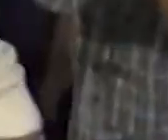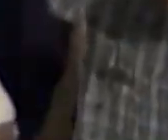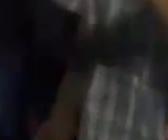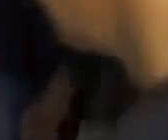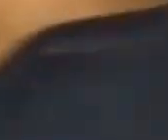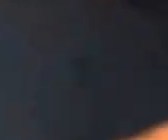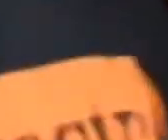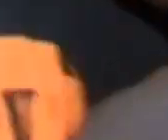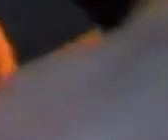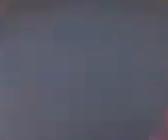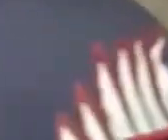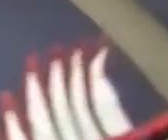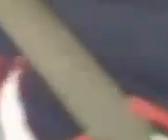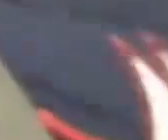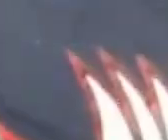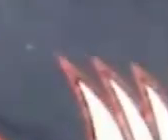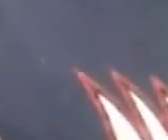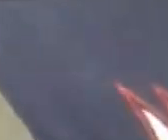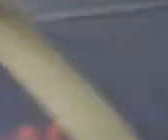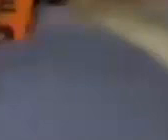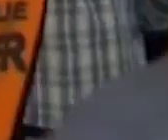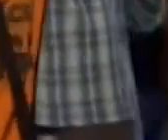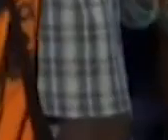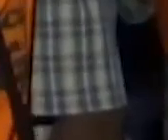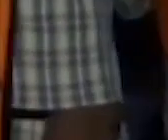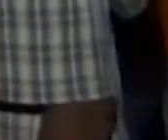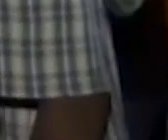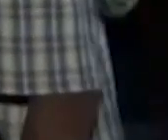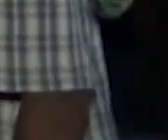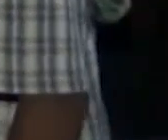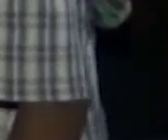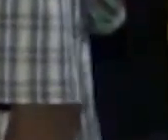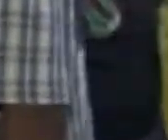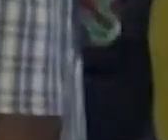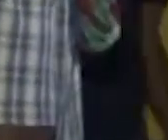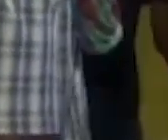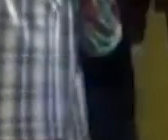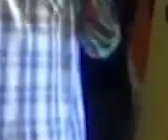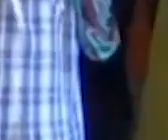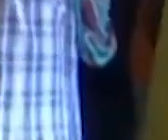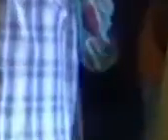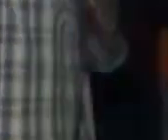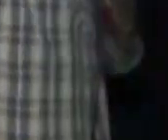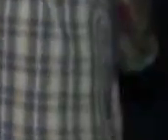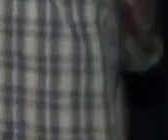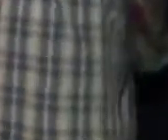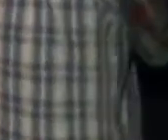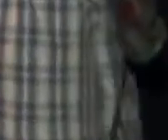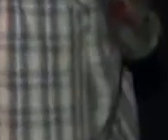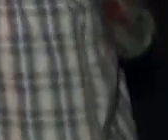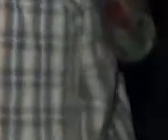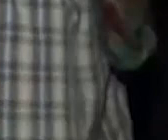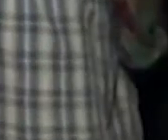ditemukan tewas oleh pemilik sawah dengan kaki terlilit kabel jebakan tikus Nurazizah memasang kabel listrik untuk mencoba Kama tikus di